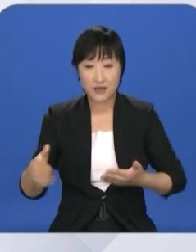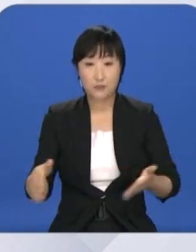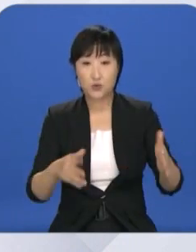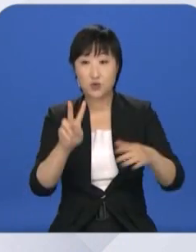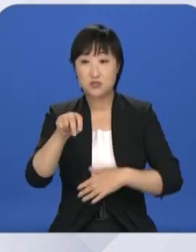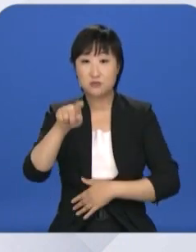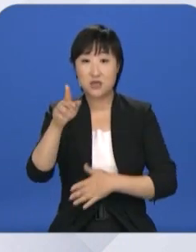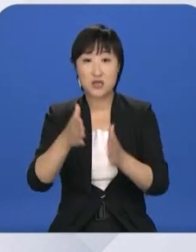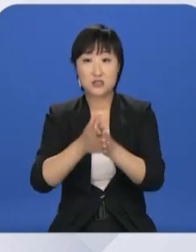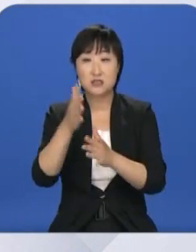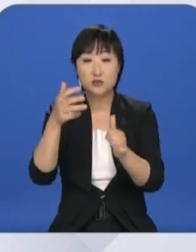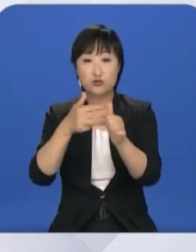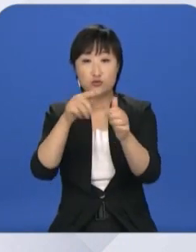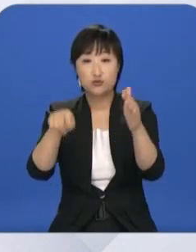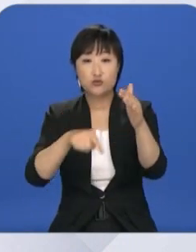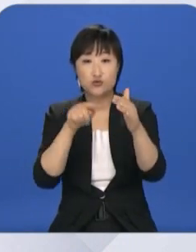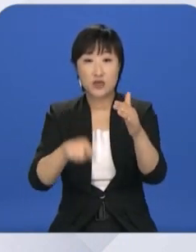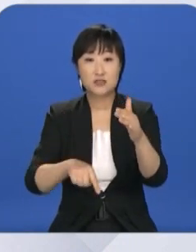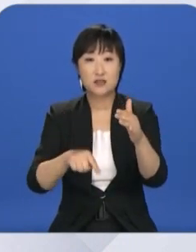전라남도 22개 시군 중에서